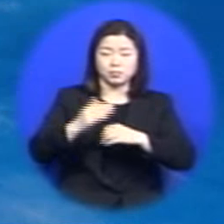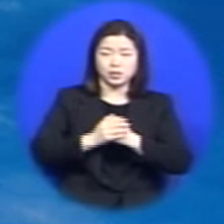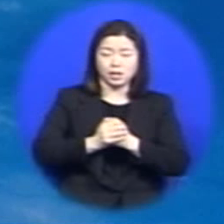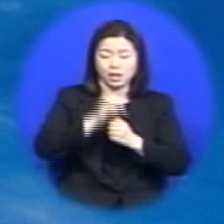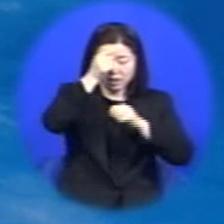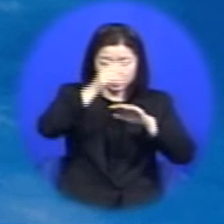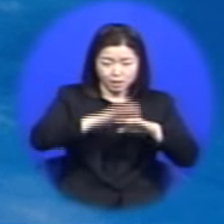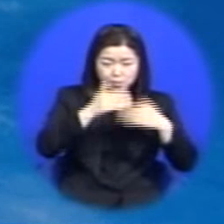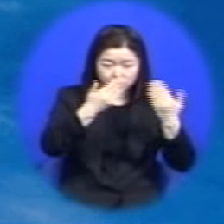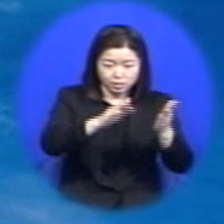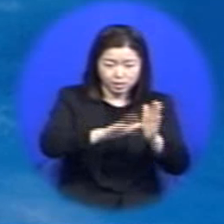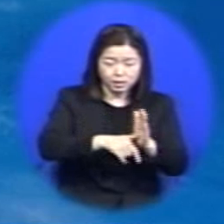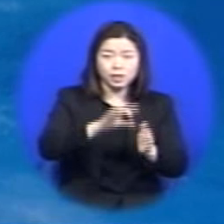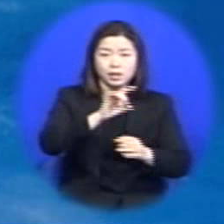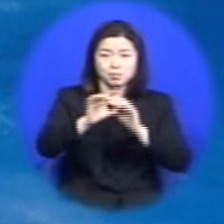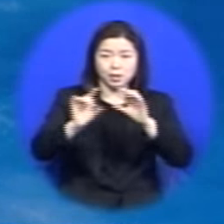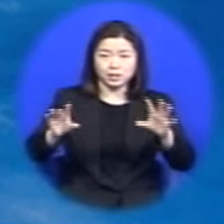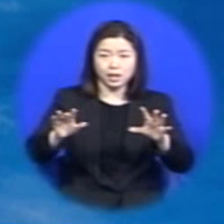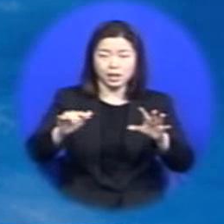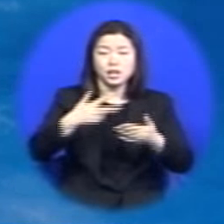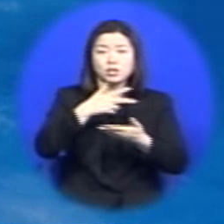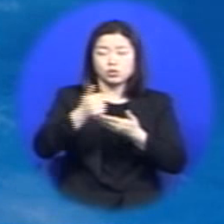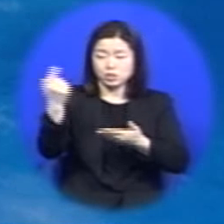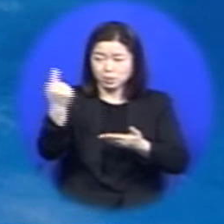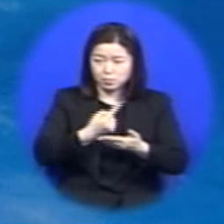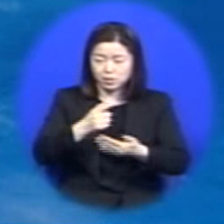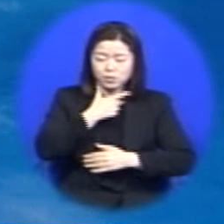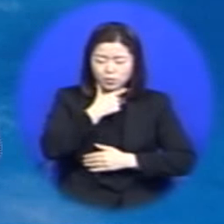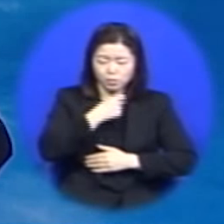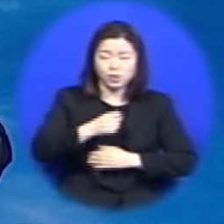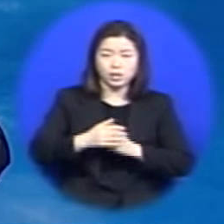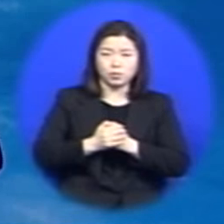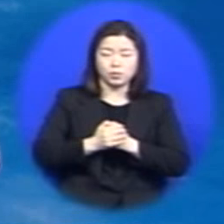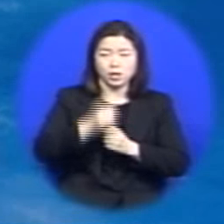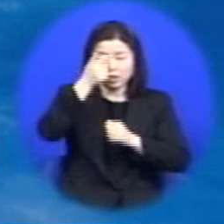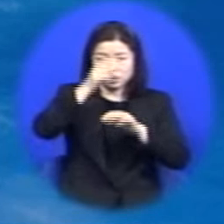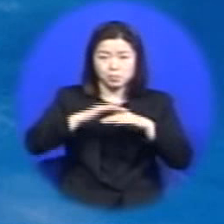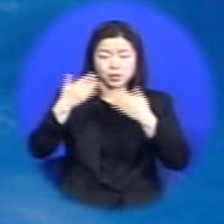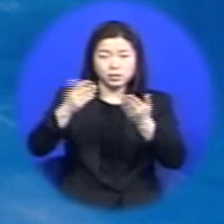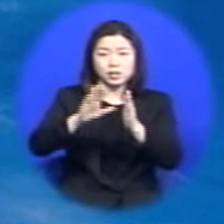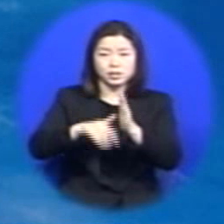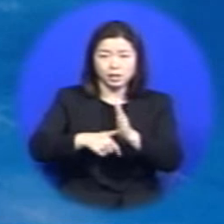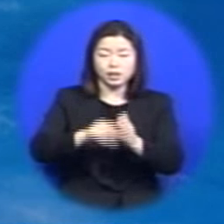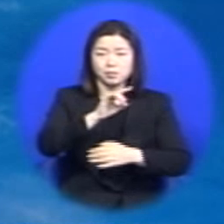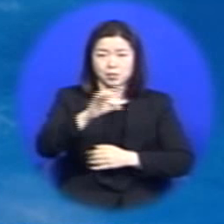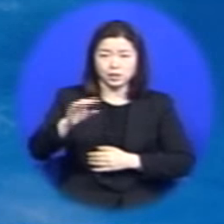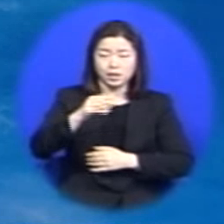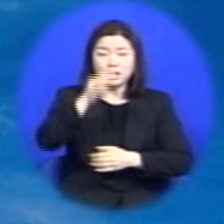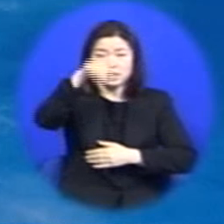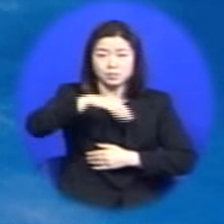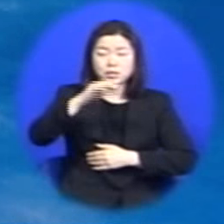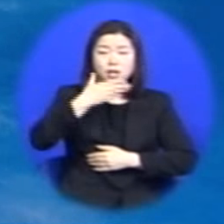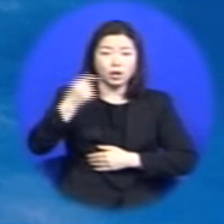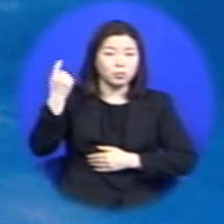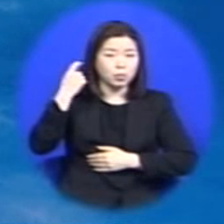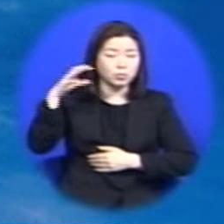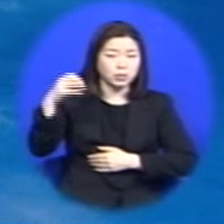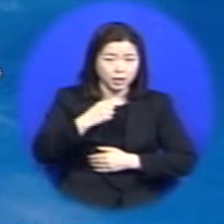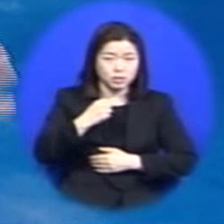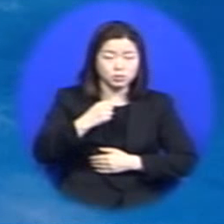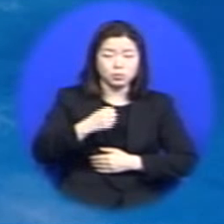주의 임재를 구하고, 예배 드릴 때마다 십자가의 복음으로 우리가 주님 앞에 나가기 시작하면